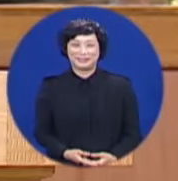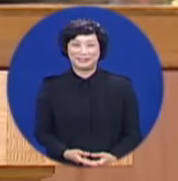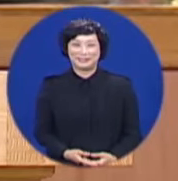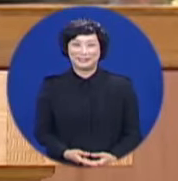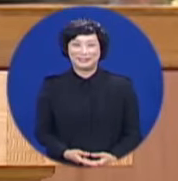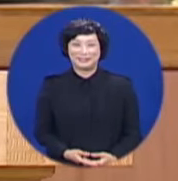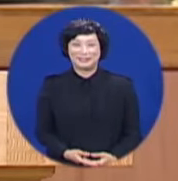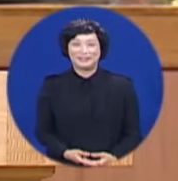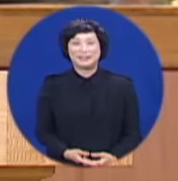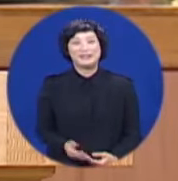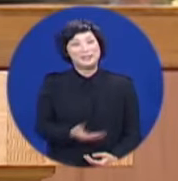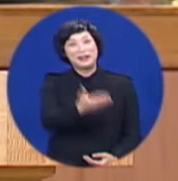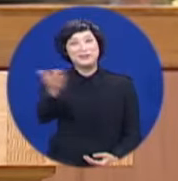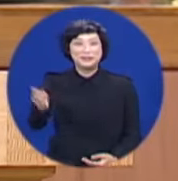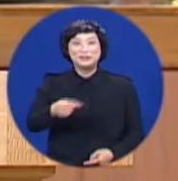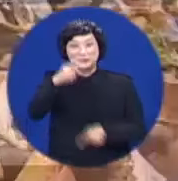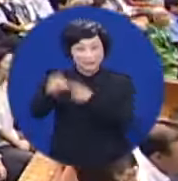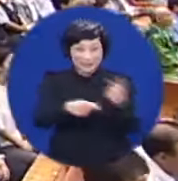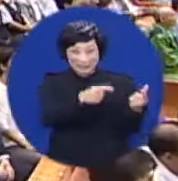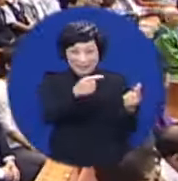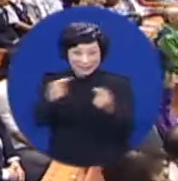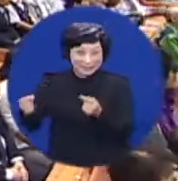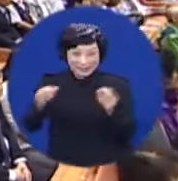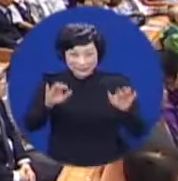큰 소리로 따라서 성령으로